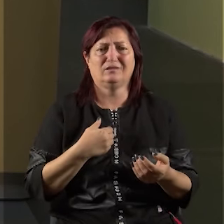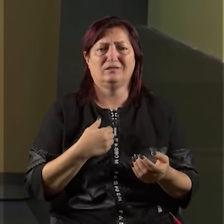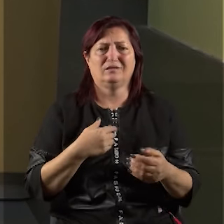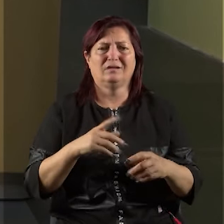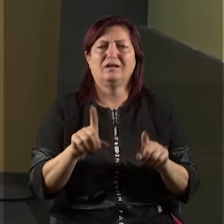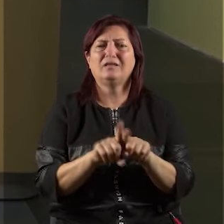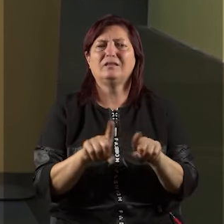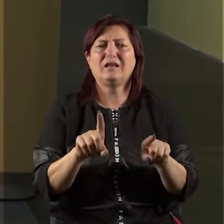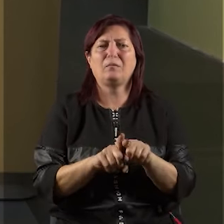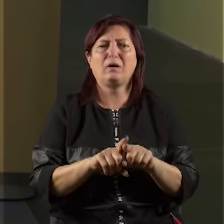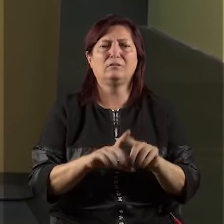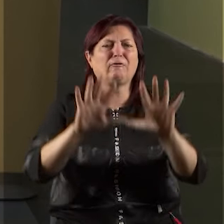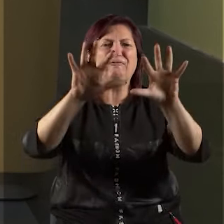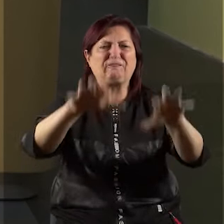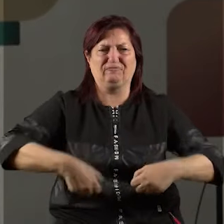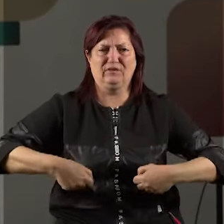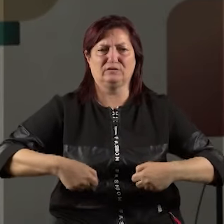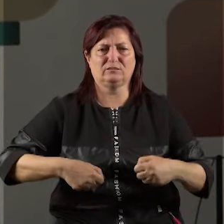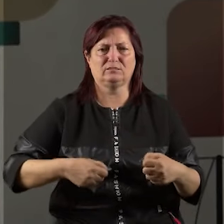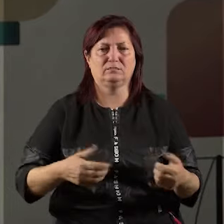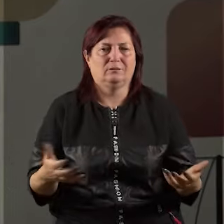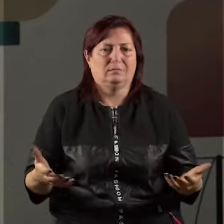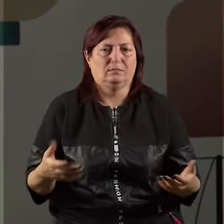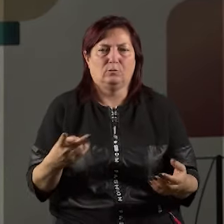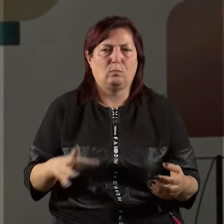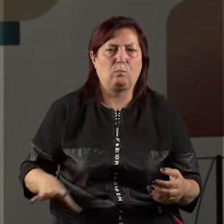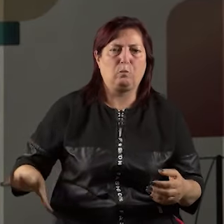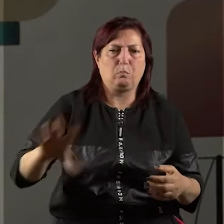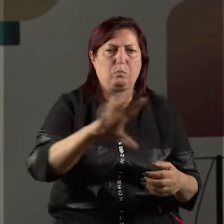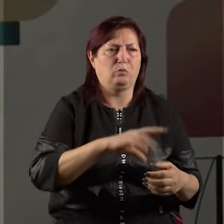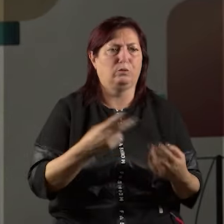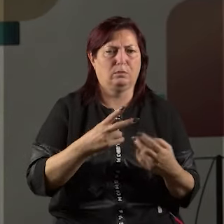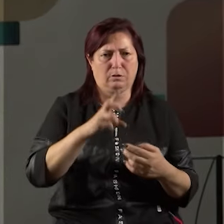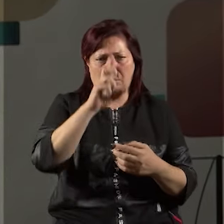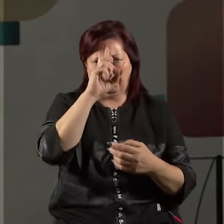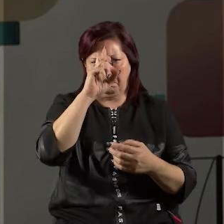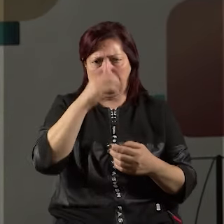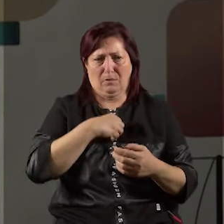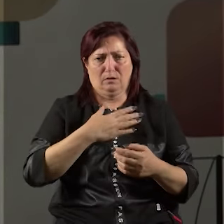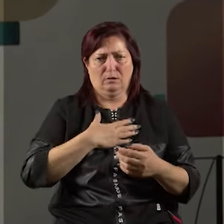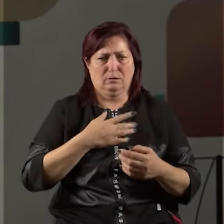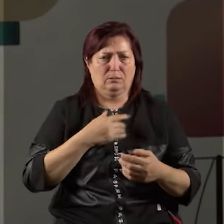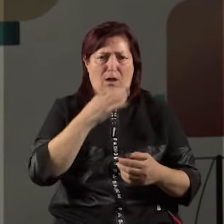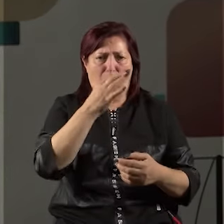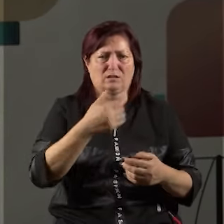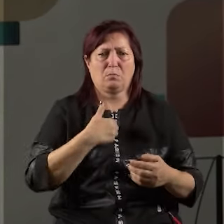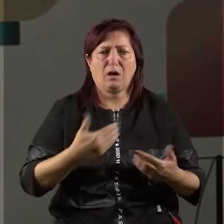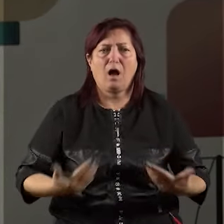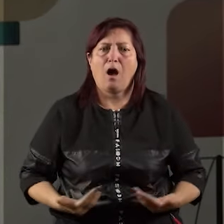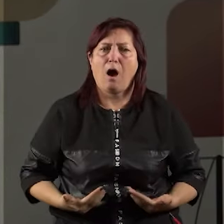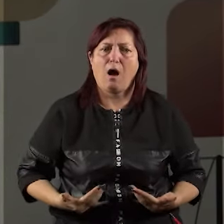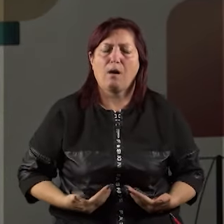կուլակաթափի նման մի բան է սա, որ բոլորը պիտի պետականացնեն, այնինչ ասում ենք մենք ապրում ենք մի